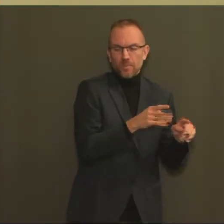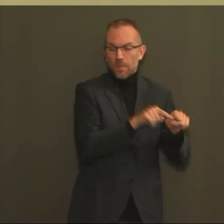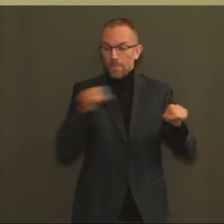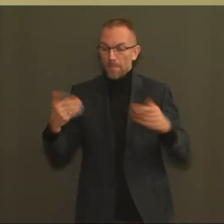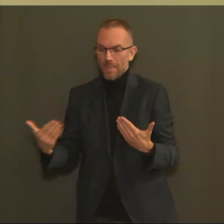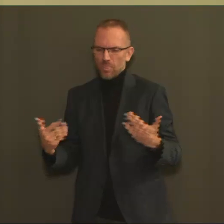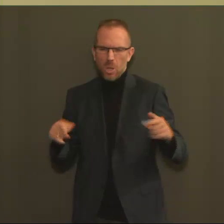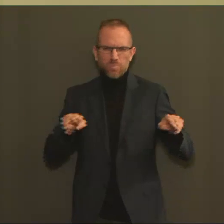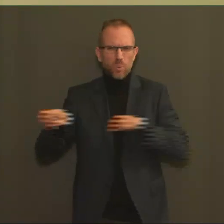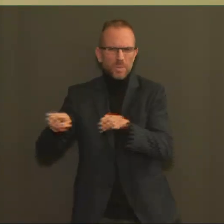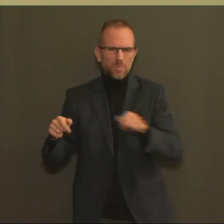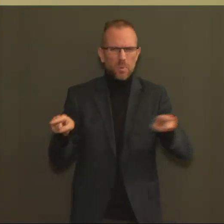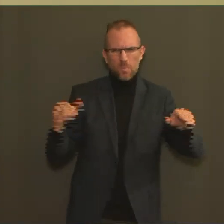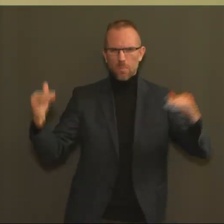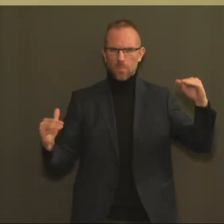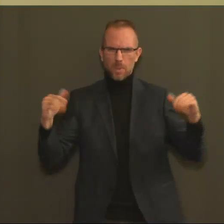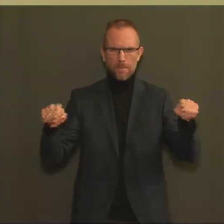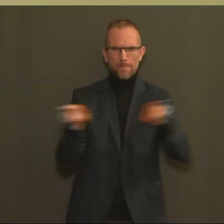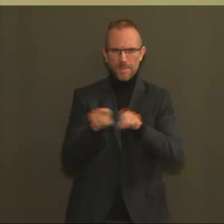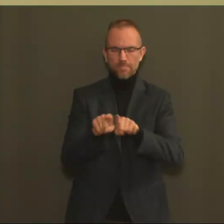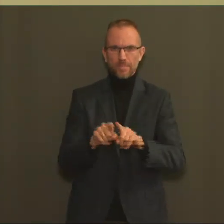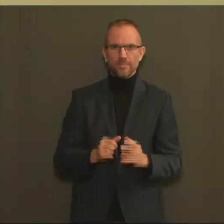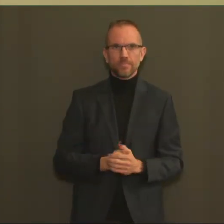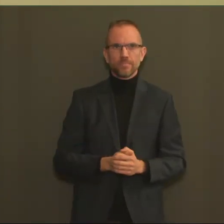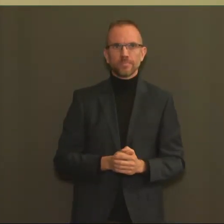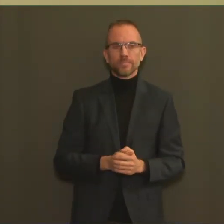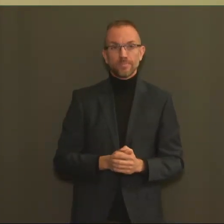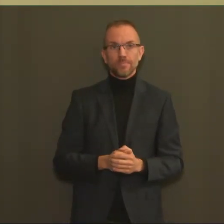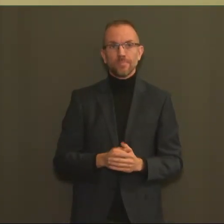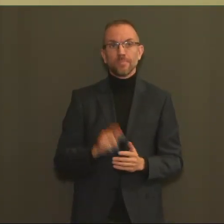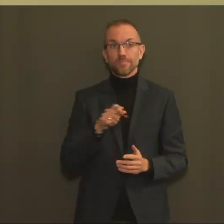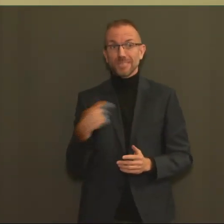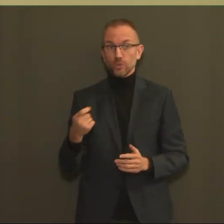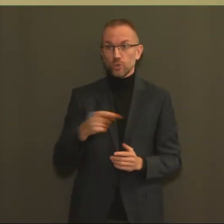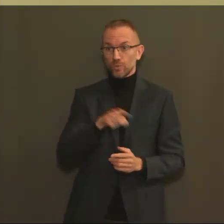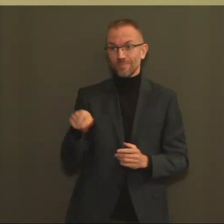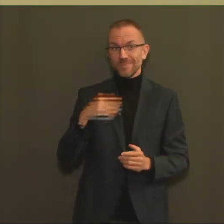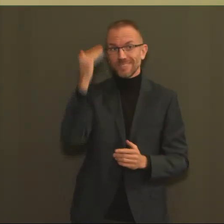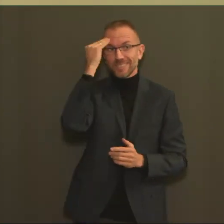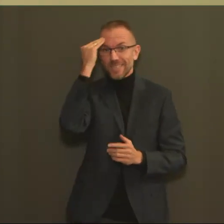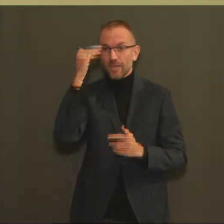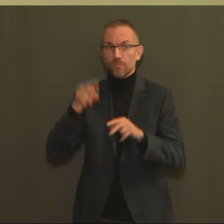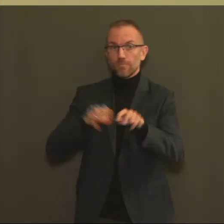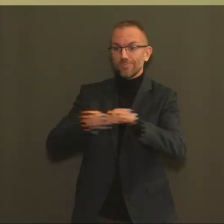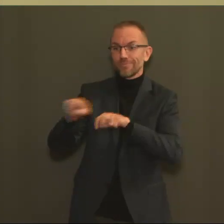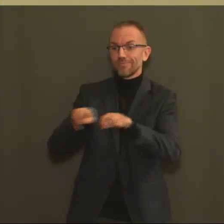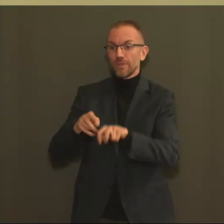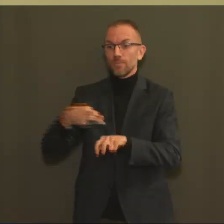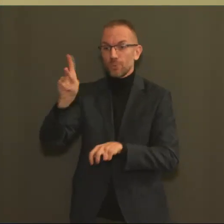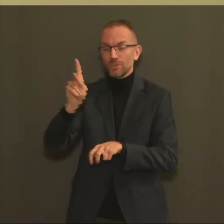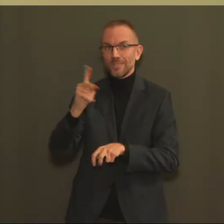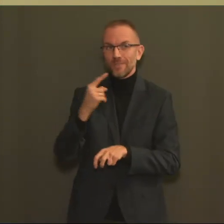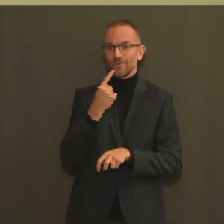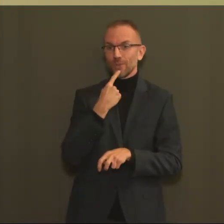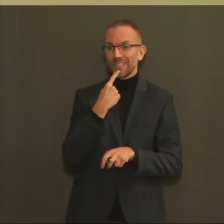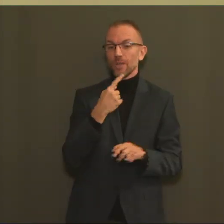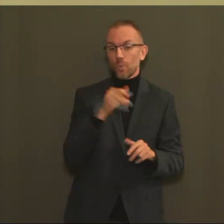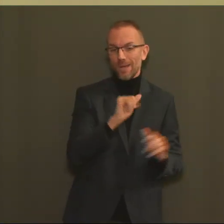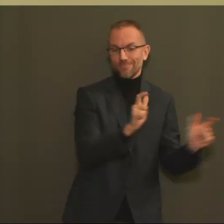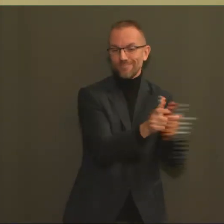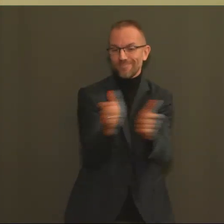jij had gedaan mobilité et le taux de contamines school musical dondorp aanvraag gapen plus